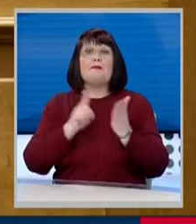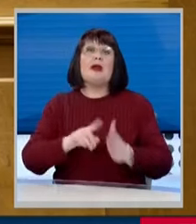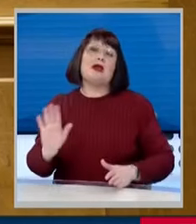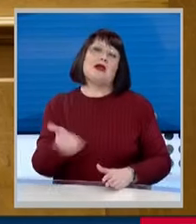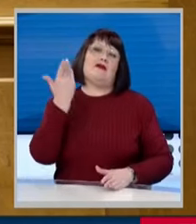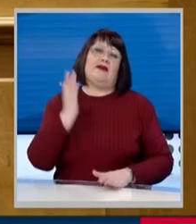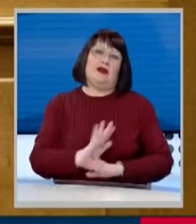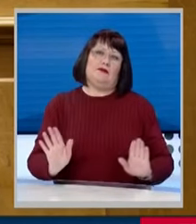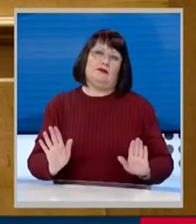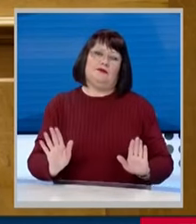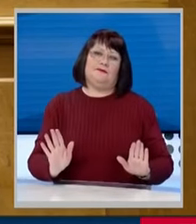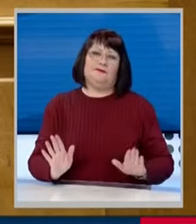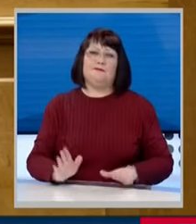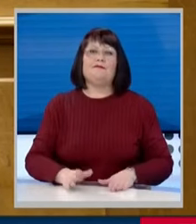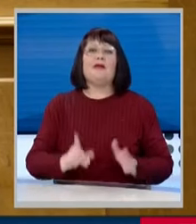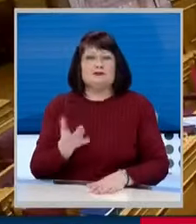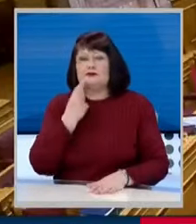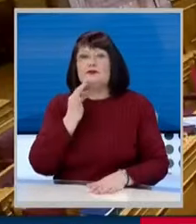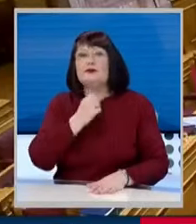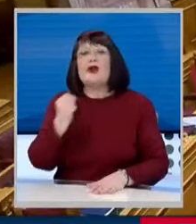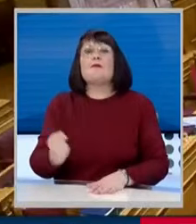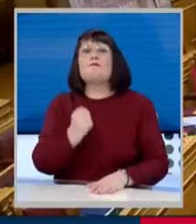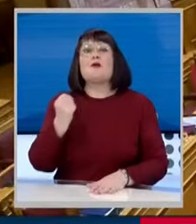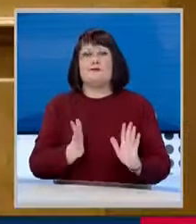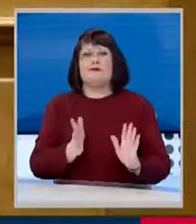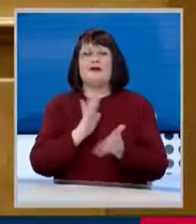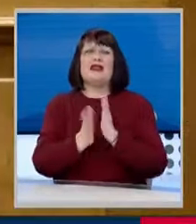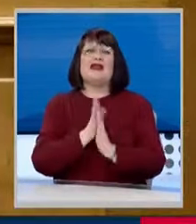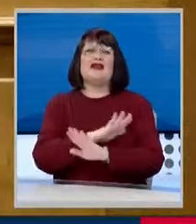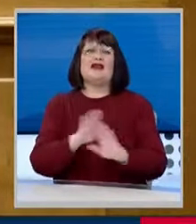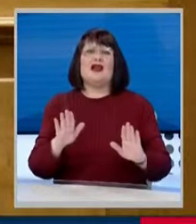φύγει. Πρέπει να πέσει. Να τελειώνουμε με το